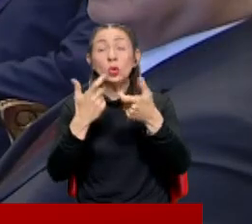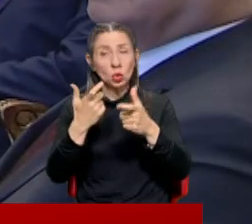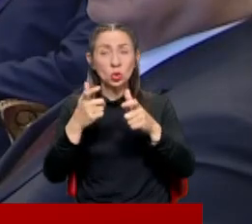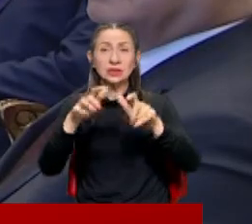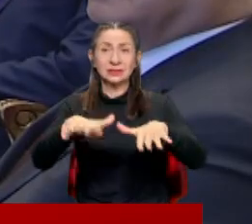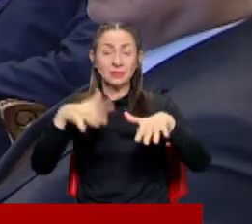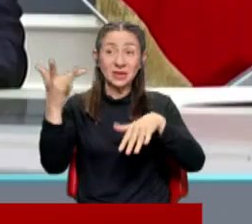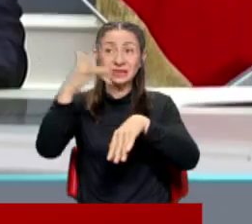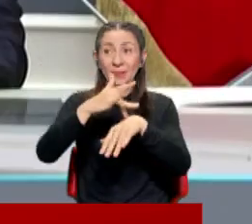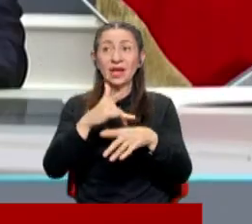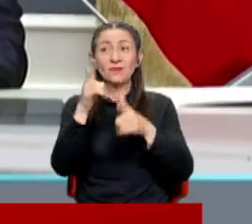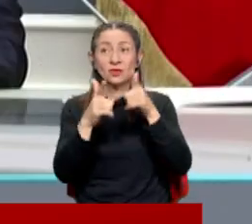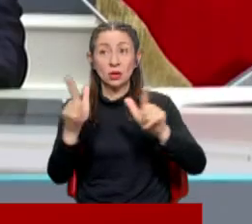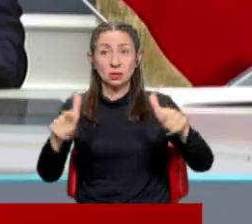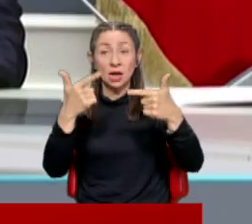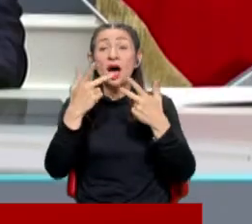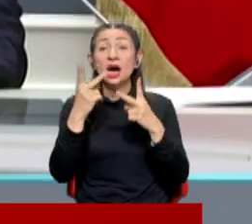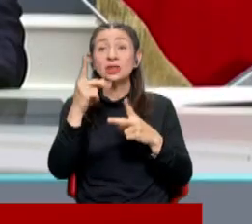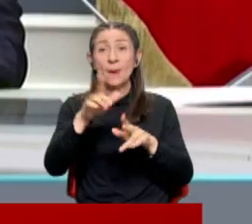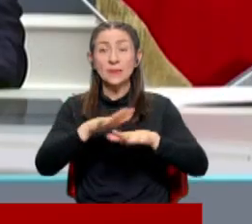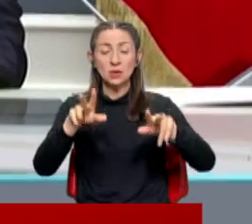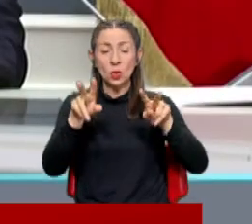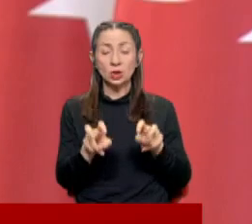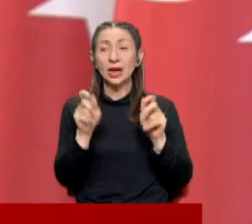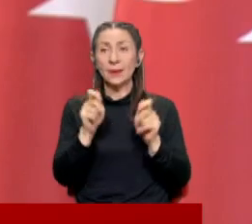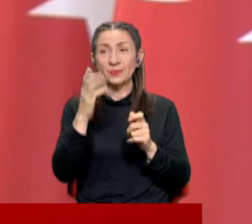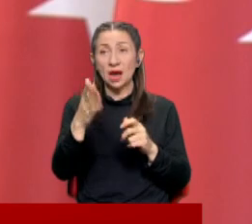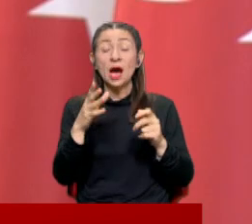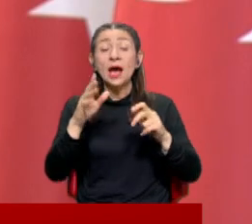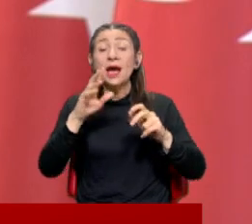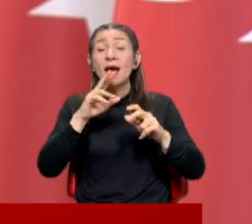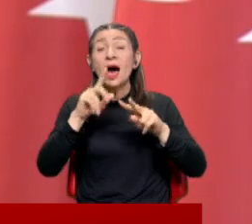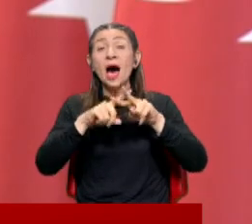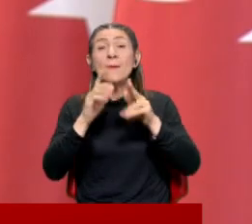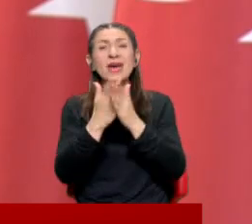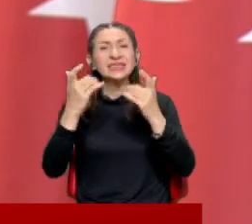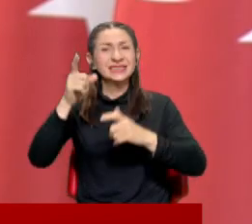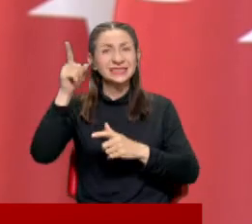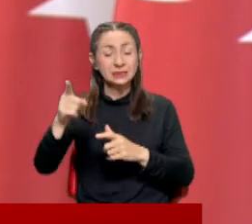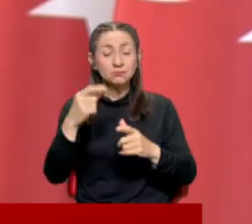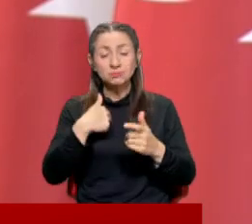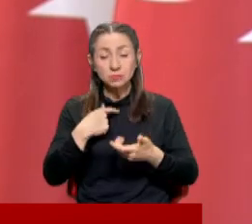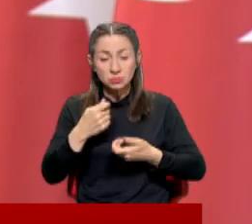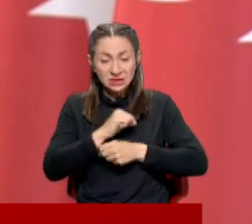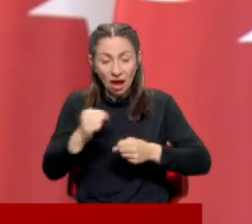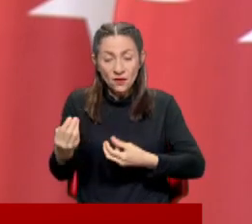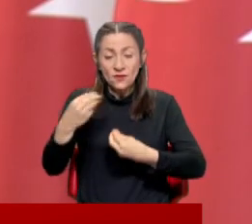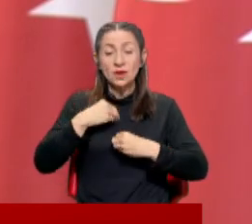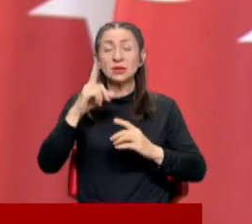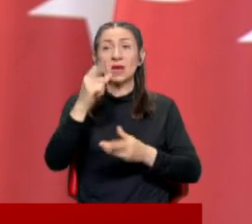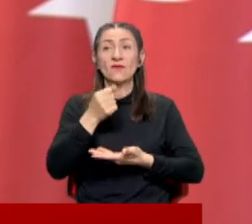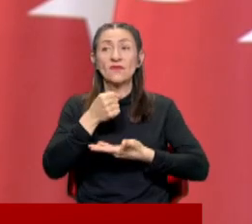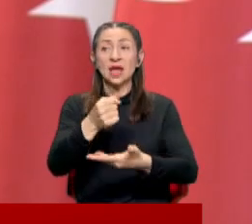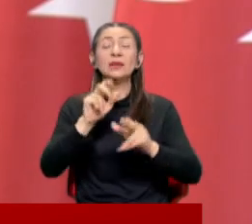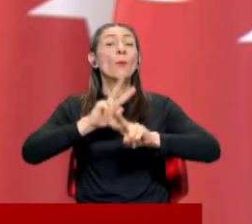için Beştepe'den görüntü verdi. Açıklamasını masada oturarak yaptı. Akkuyu da milli bütçemize yük getirmeyen bir